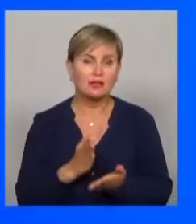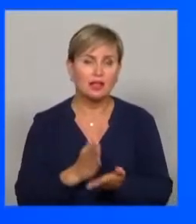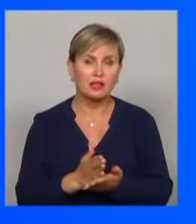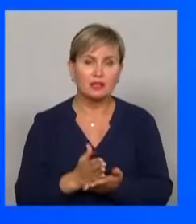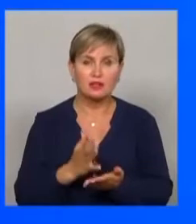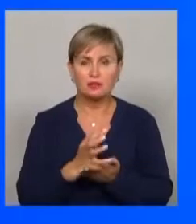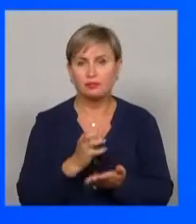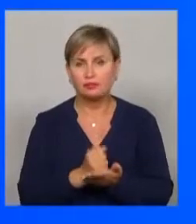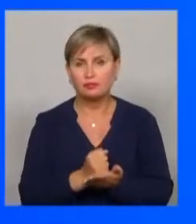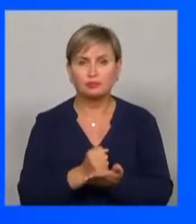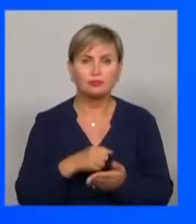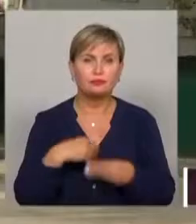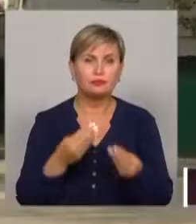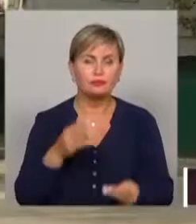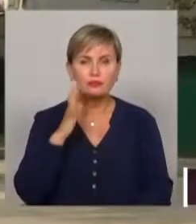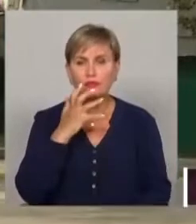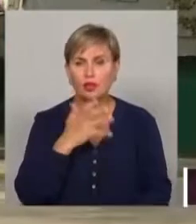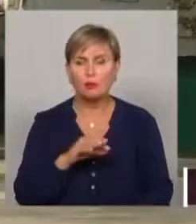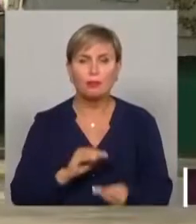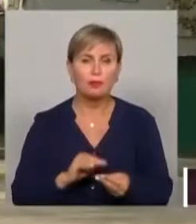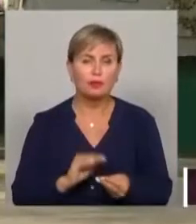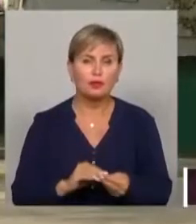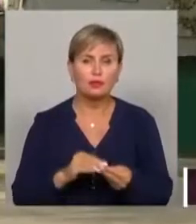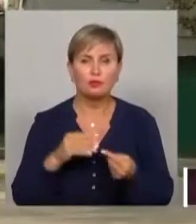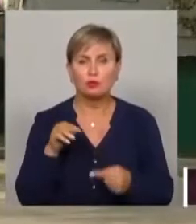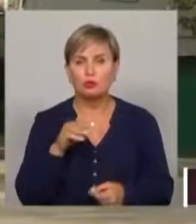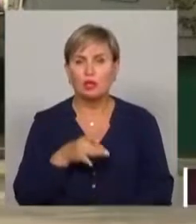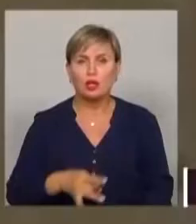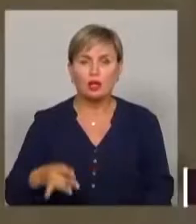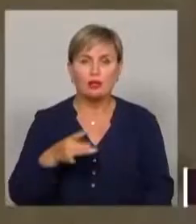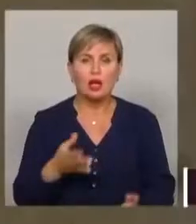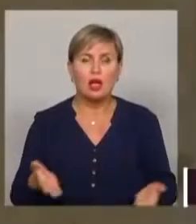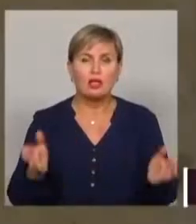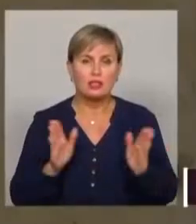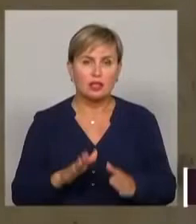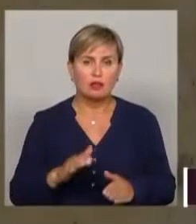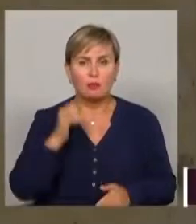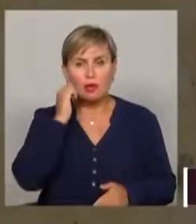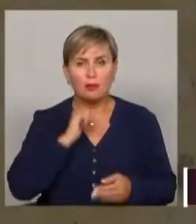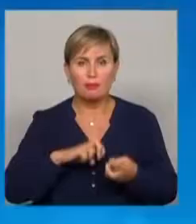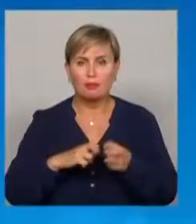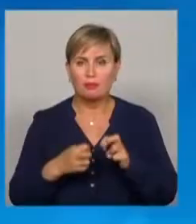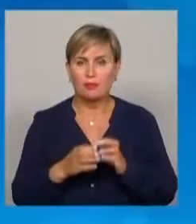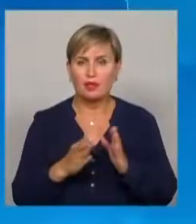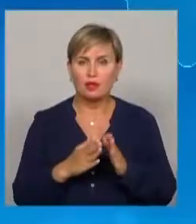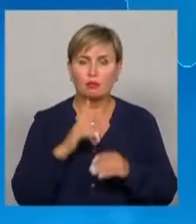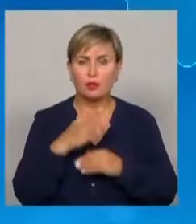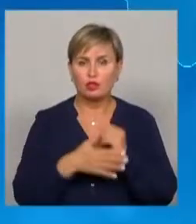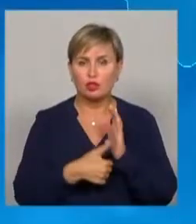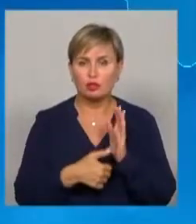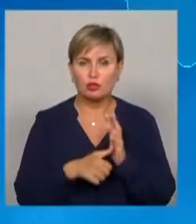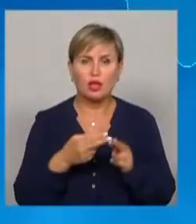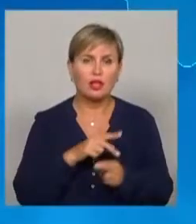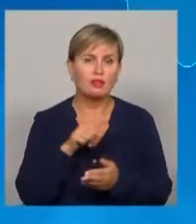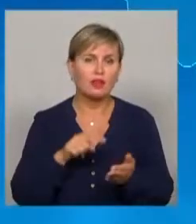мультифункциональными и занимаются и подачей горячей воды. По-прежнему острой в Турксибском районе остается проблема ветхих домов. Их почти 600. Но этот